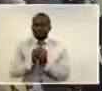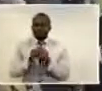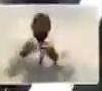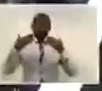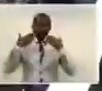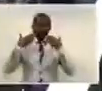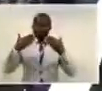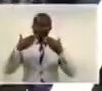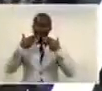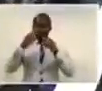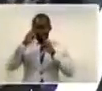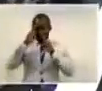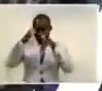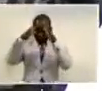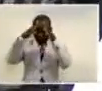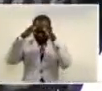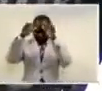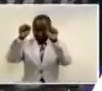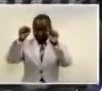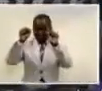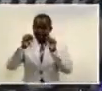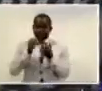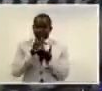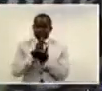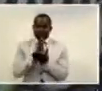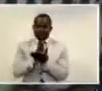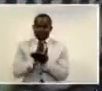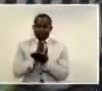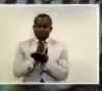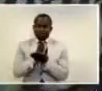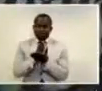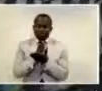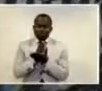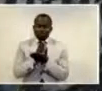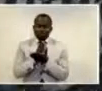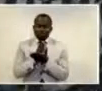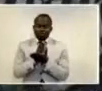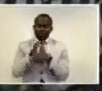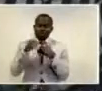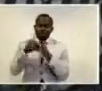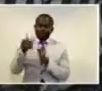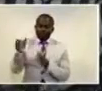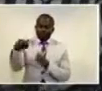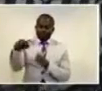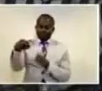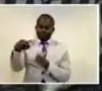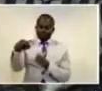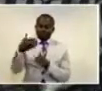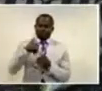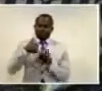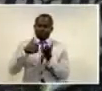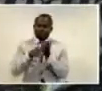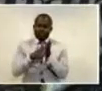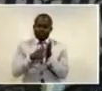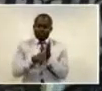nyakubahwa perezida wa repubulika nibyo koko iriya koperative yagize